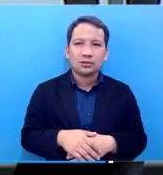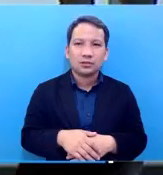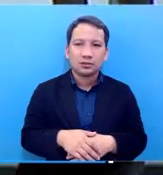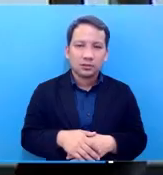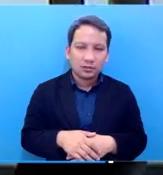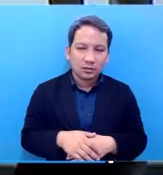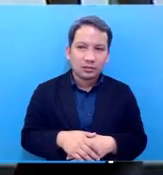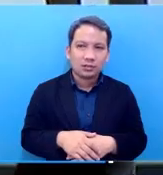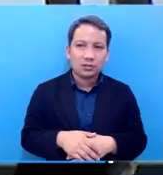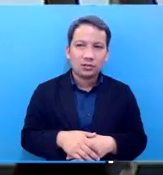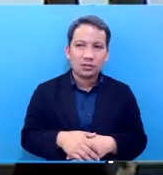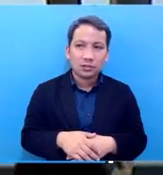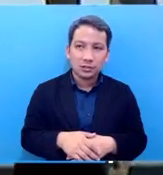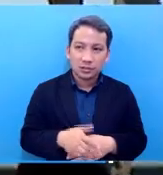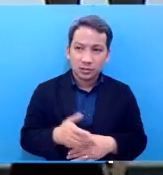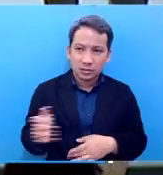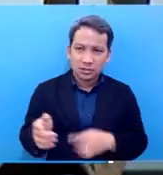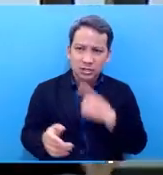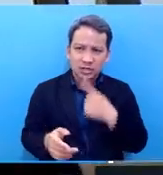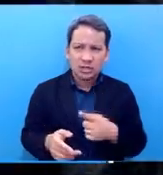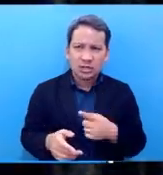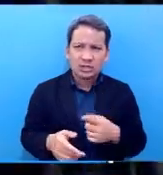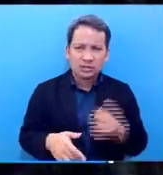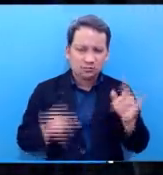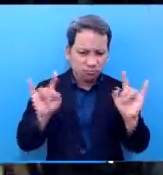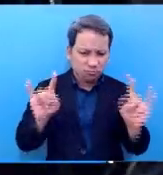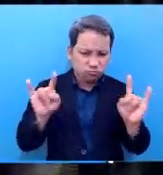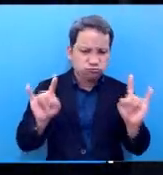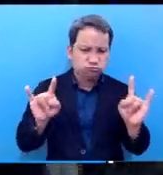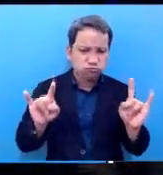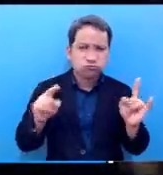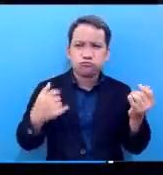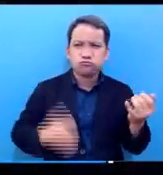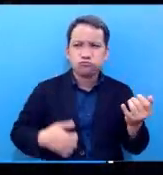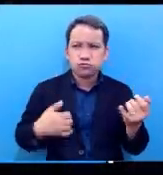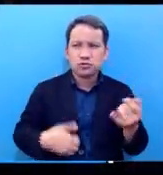at syempre sa pakikipagrakrakan.